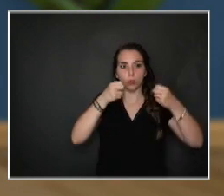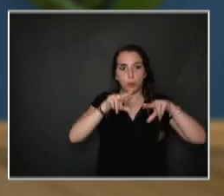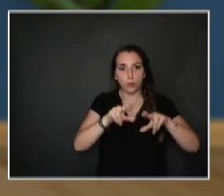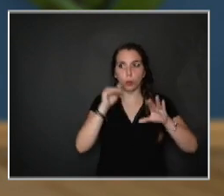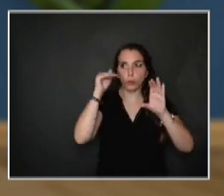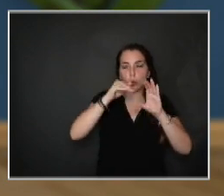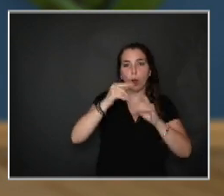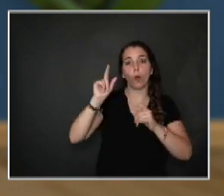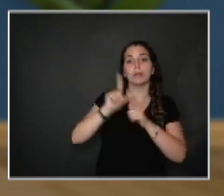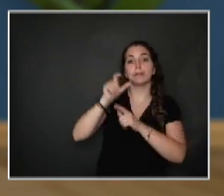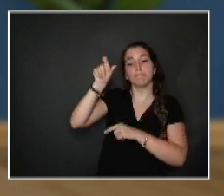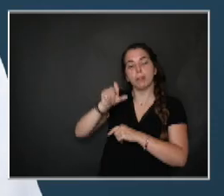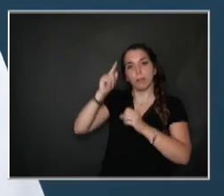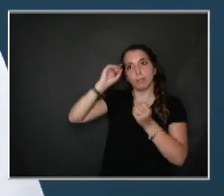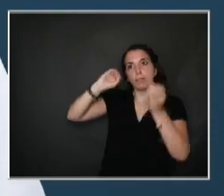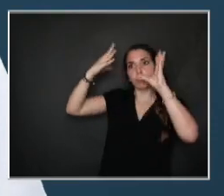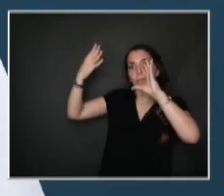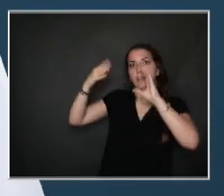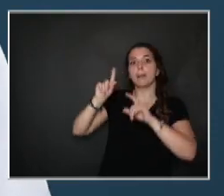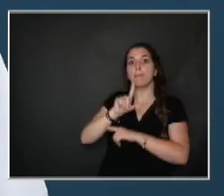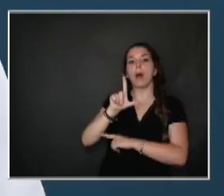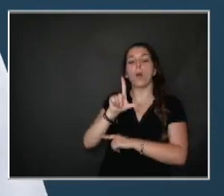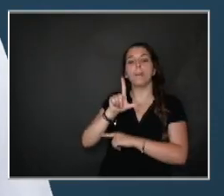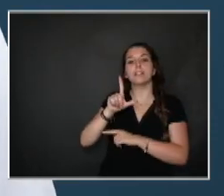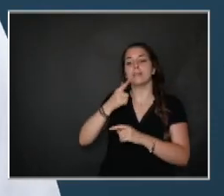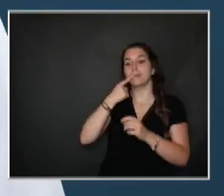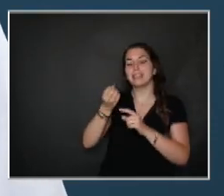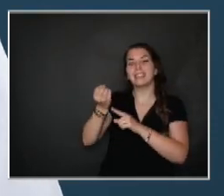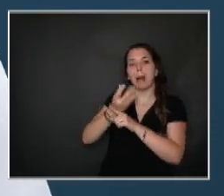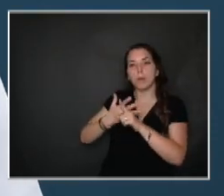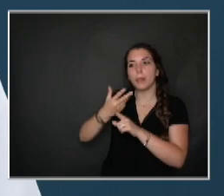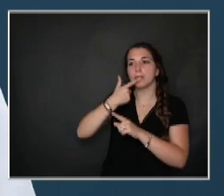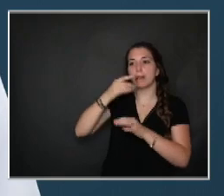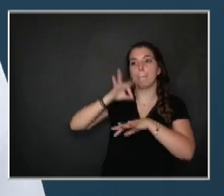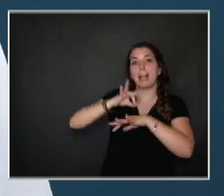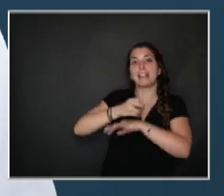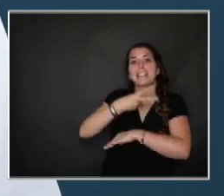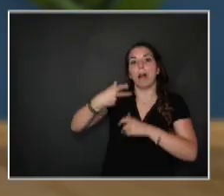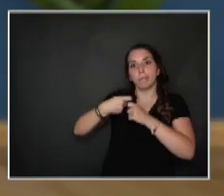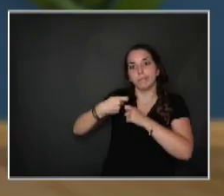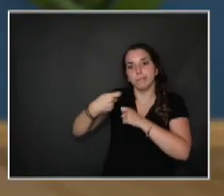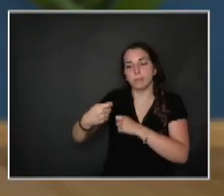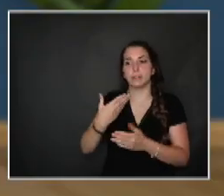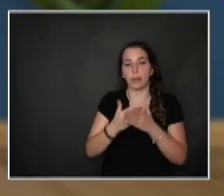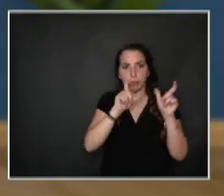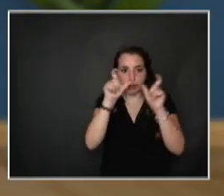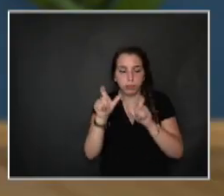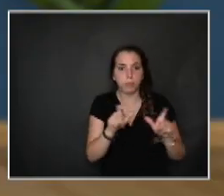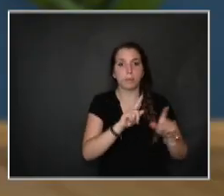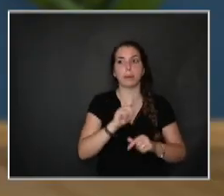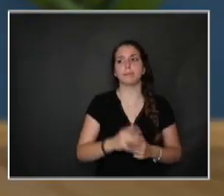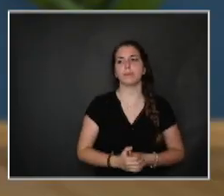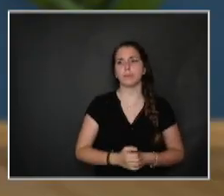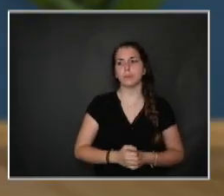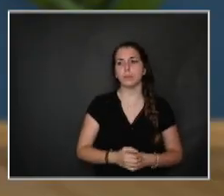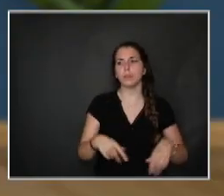ôter de son esprit le fait que ça soit une lombalgie dite symptomatique, témoignant d'une maladie grave. Et puis,